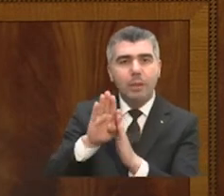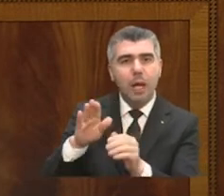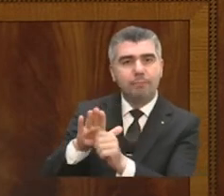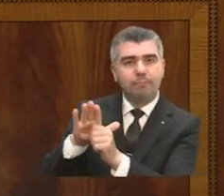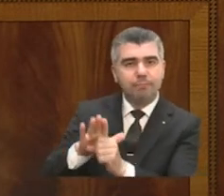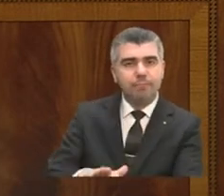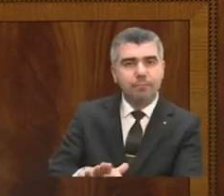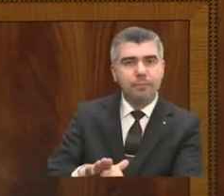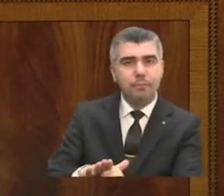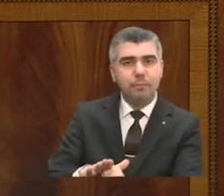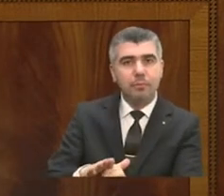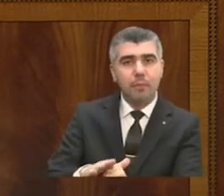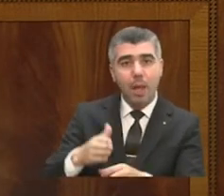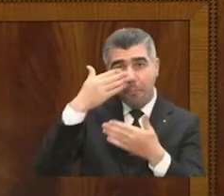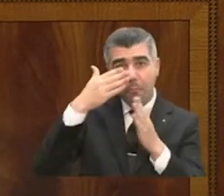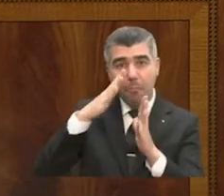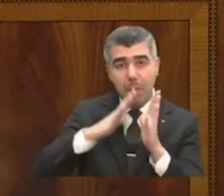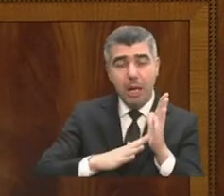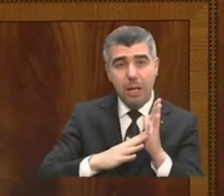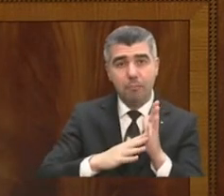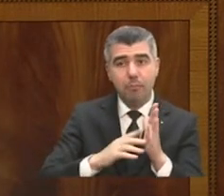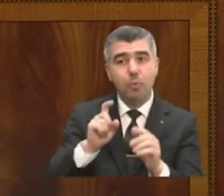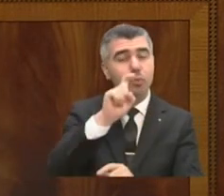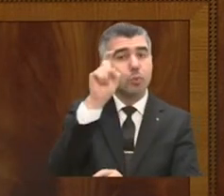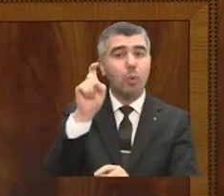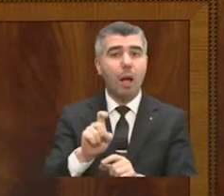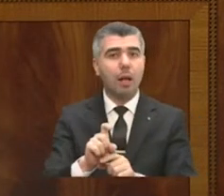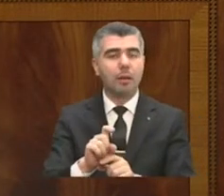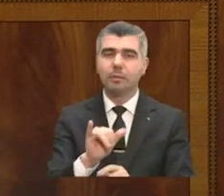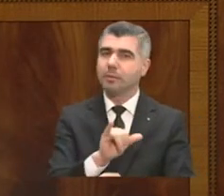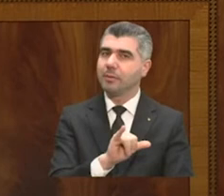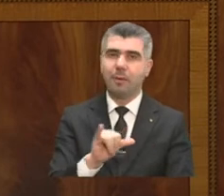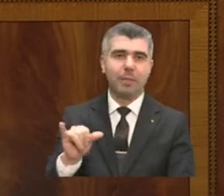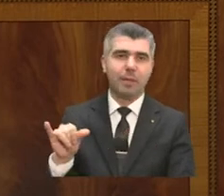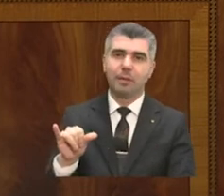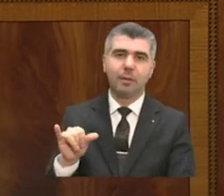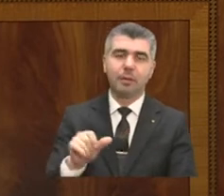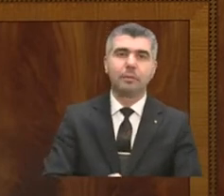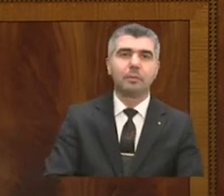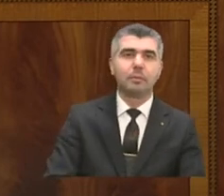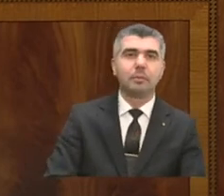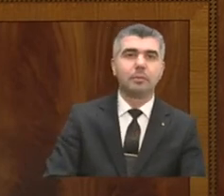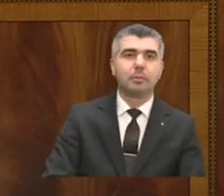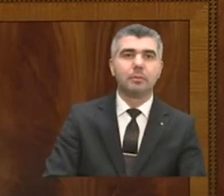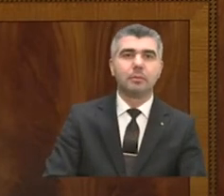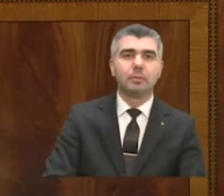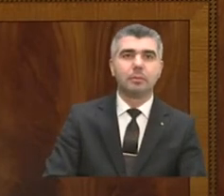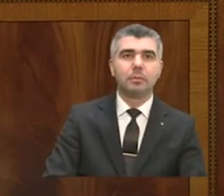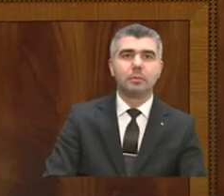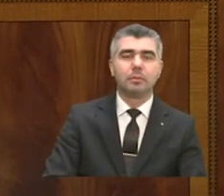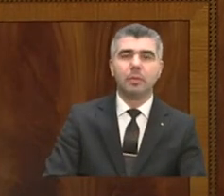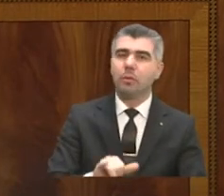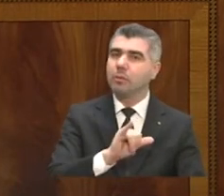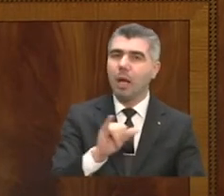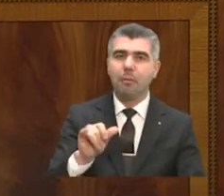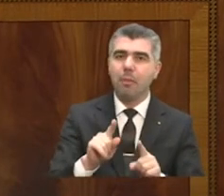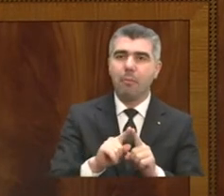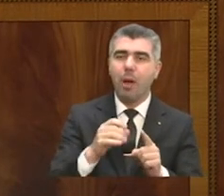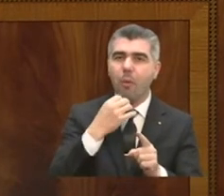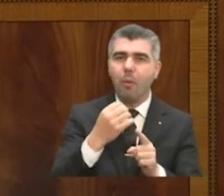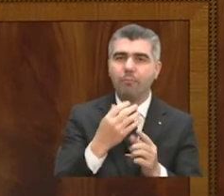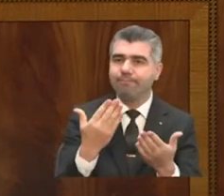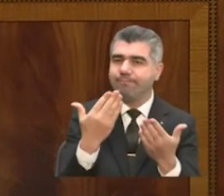considère que les violations des droits de l'homme, est-ce qu'il y a ces violations au Maroc? C'est une question.